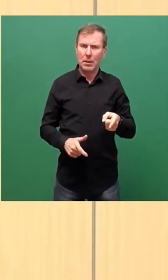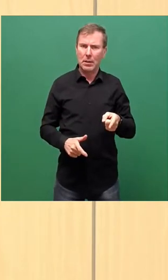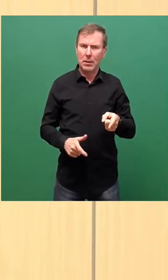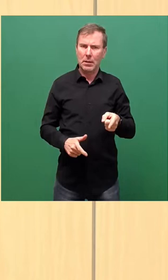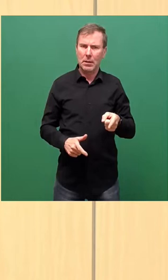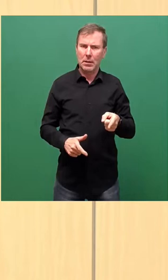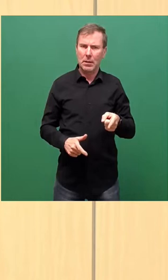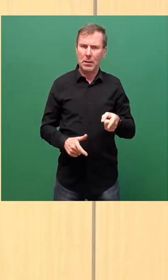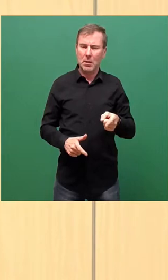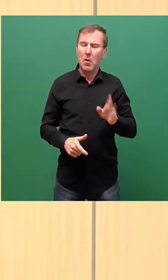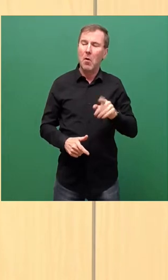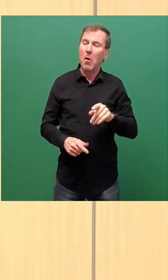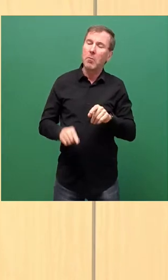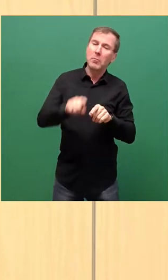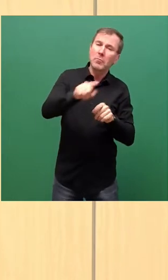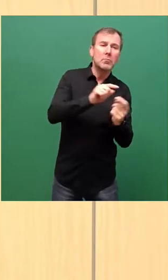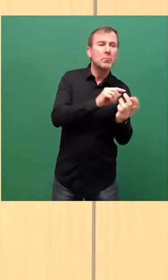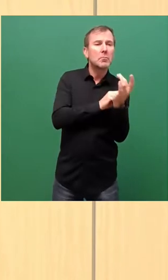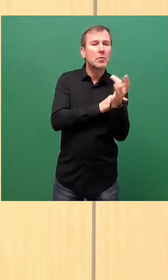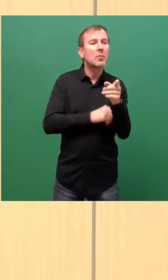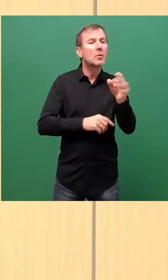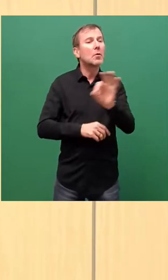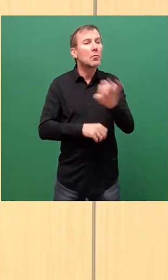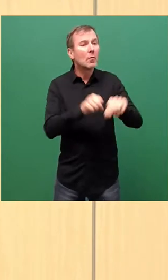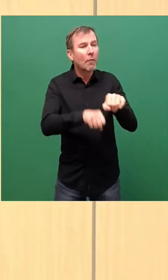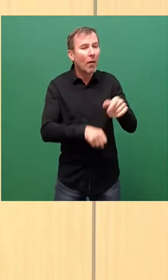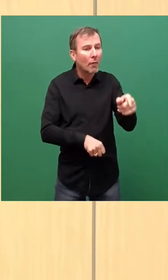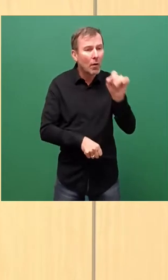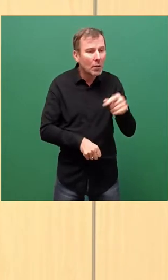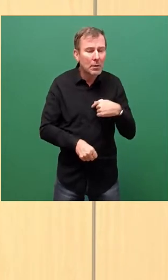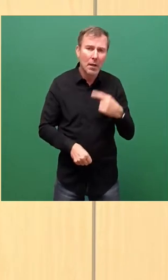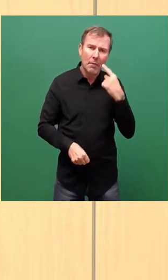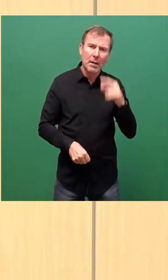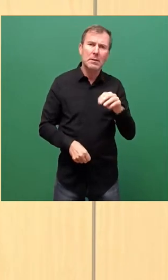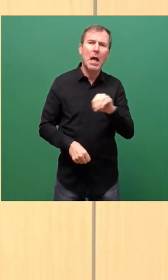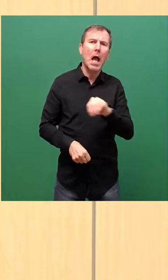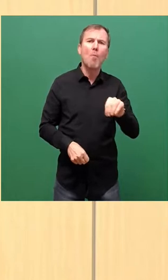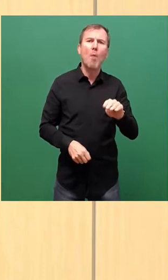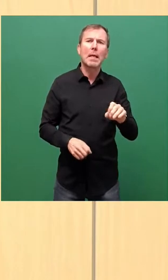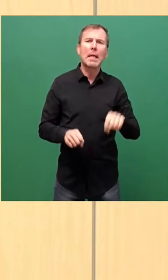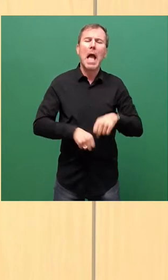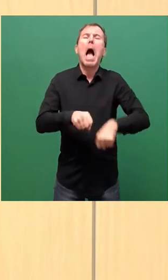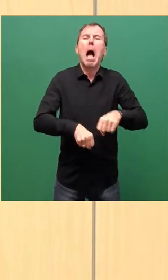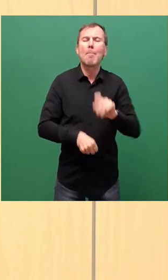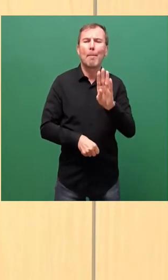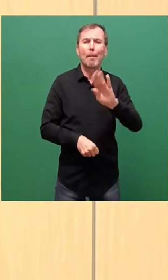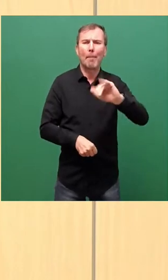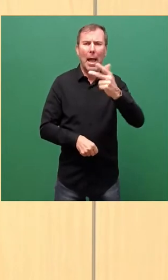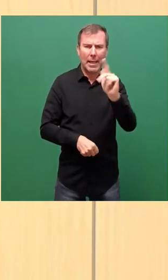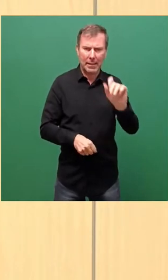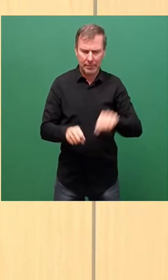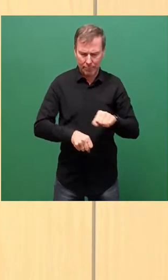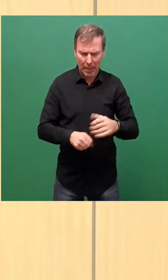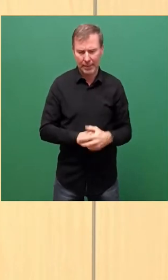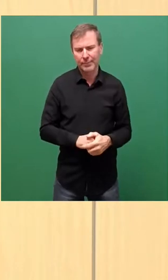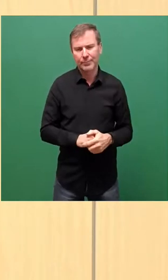ob Sie natürlich so gut Fahrrad fahren können mit diesen Bikes, weiß ich nicht, will ich nicht in Frage stellen. Und natürlich möchten